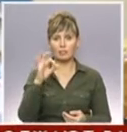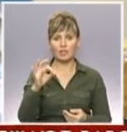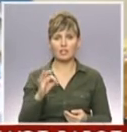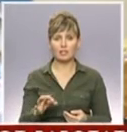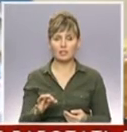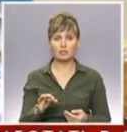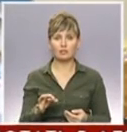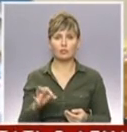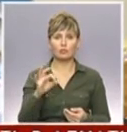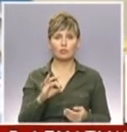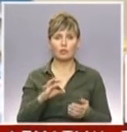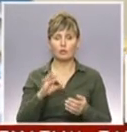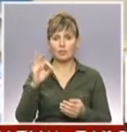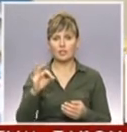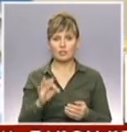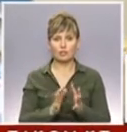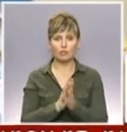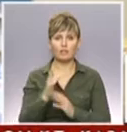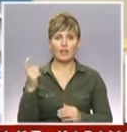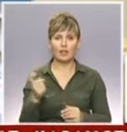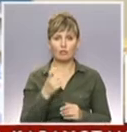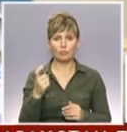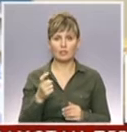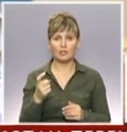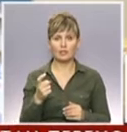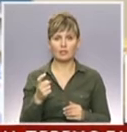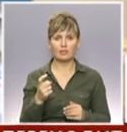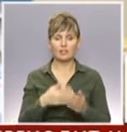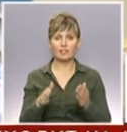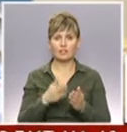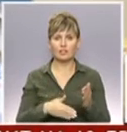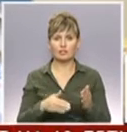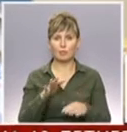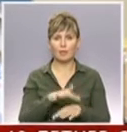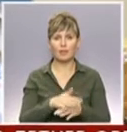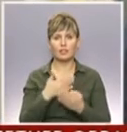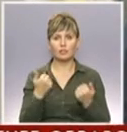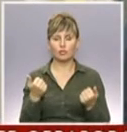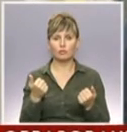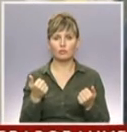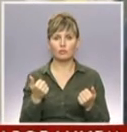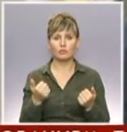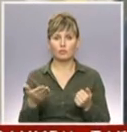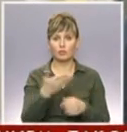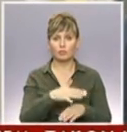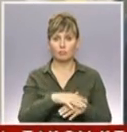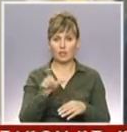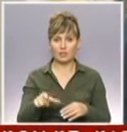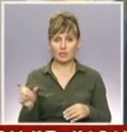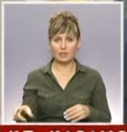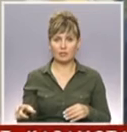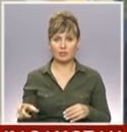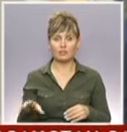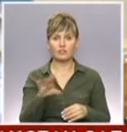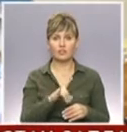кредита, 0,2% роста экономики. Вот ликвидности банков нет. Вот вы банкиры,